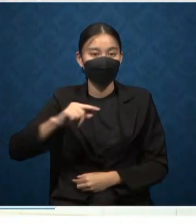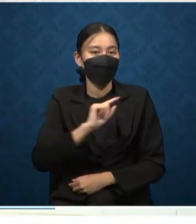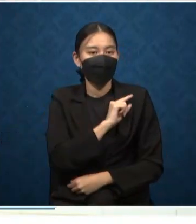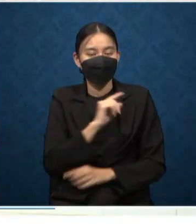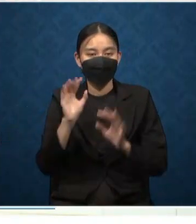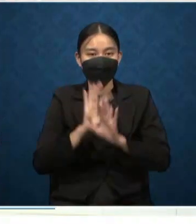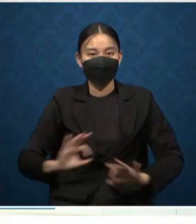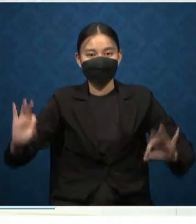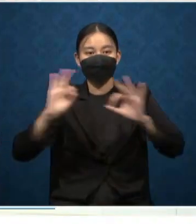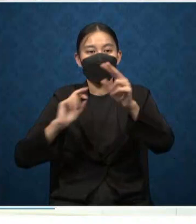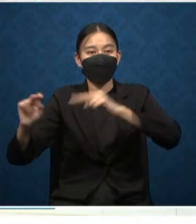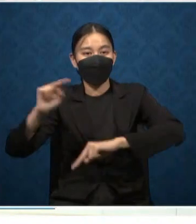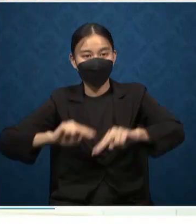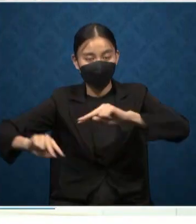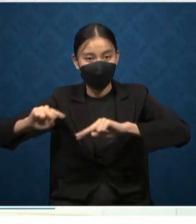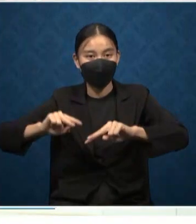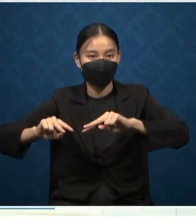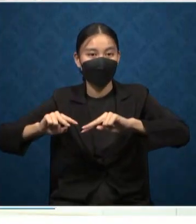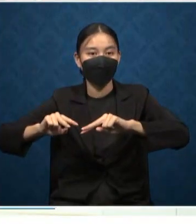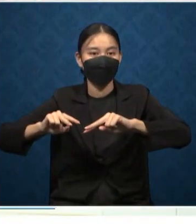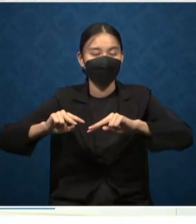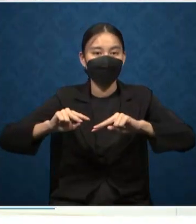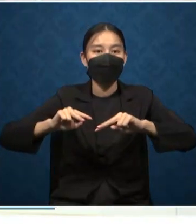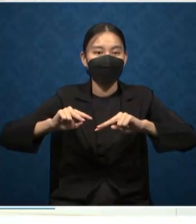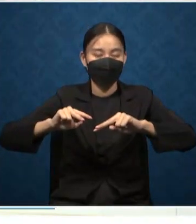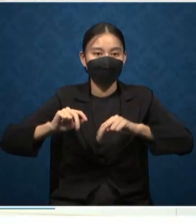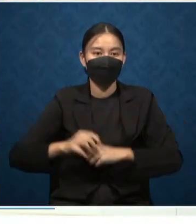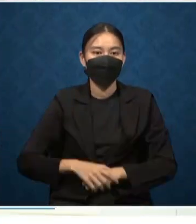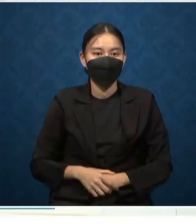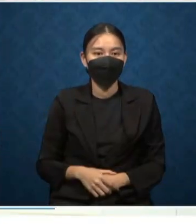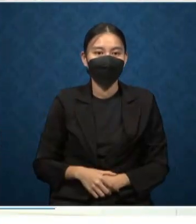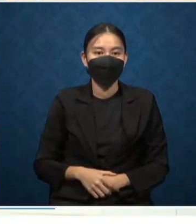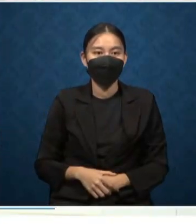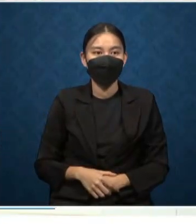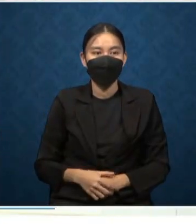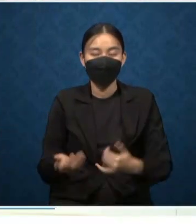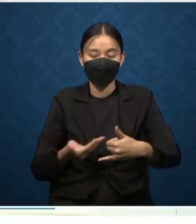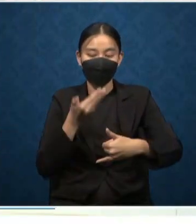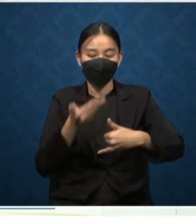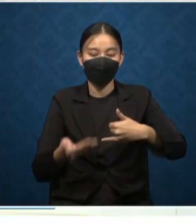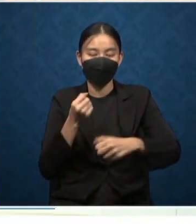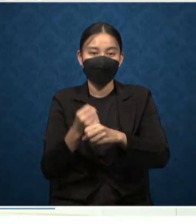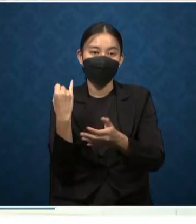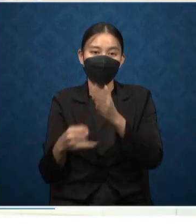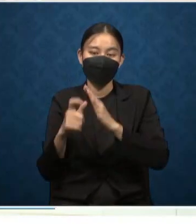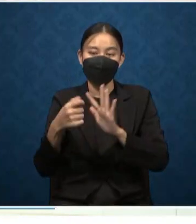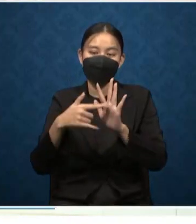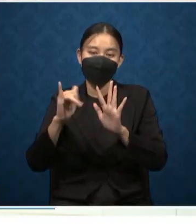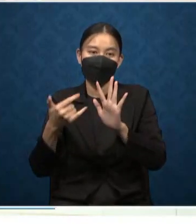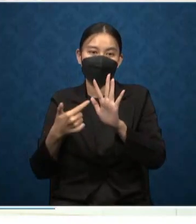การพฤติการก กกทปิดอายา